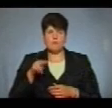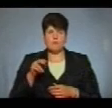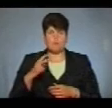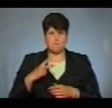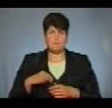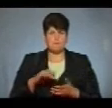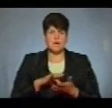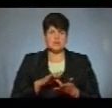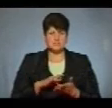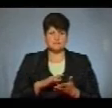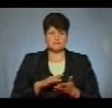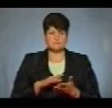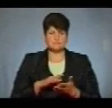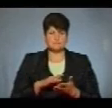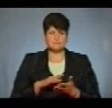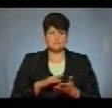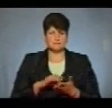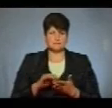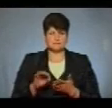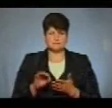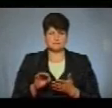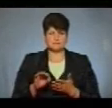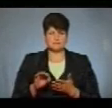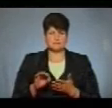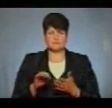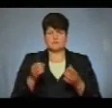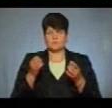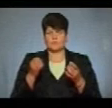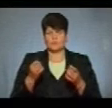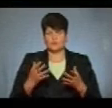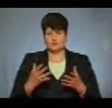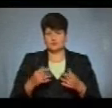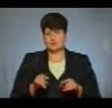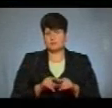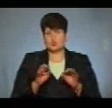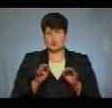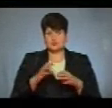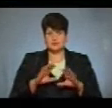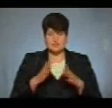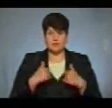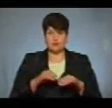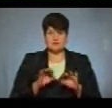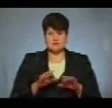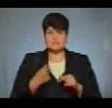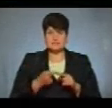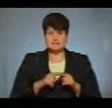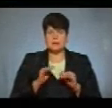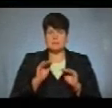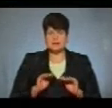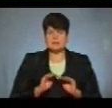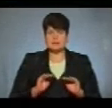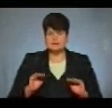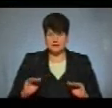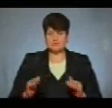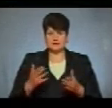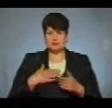він відреагував досить просто, ніби нічого не сталося. Я пояснила, що це маленькі діти, що це неповнолітні діти,